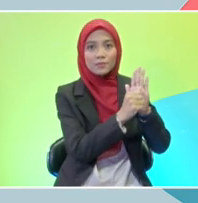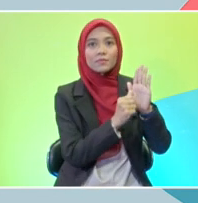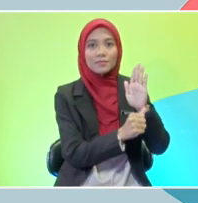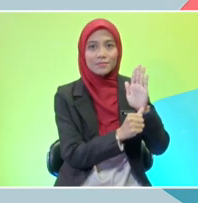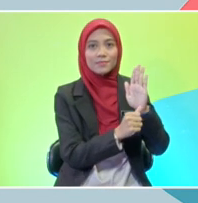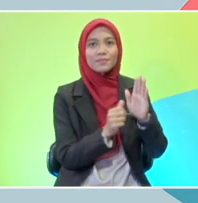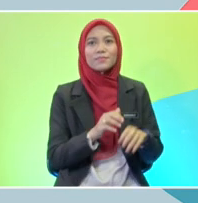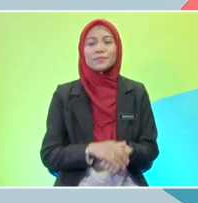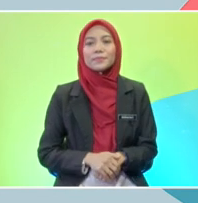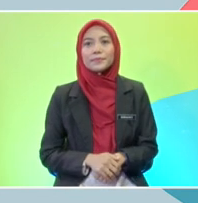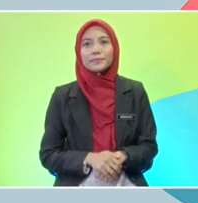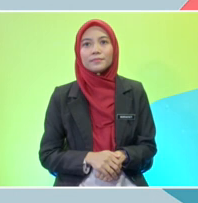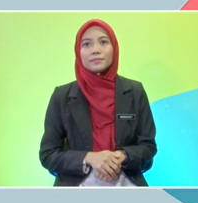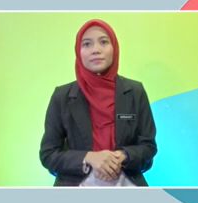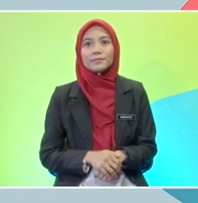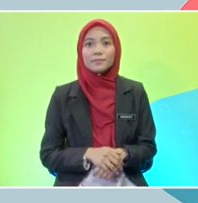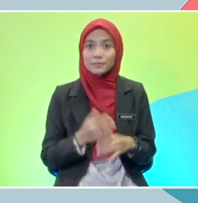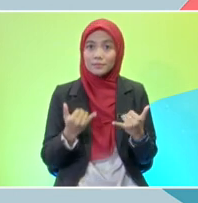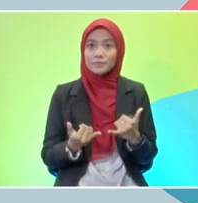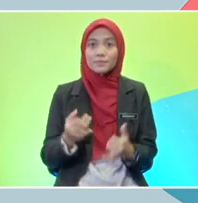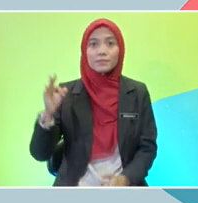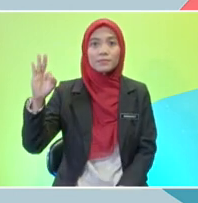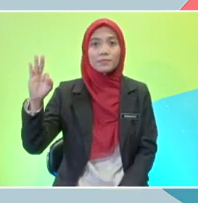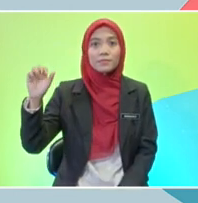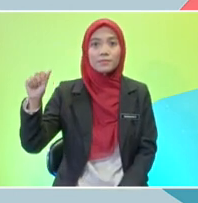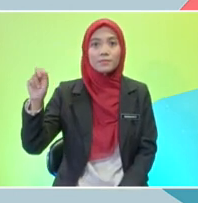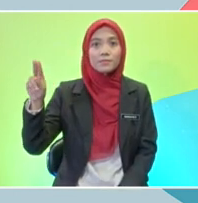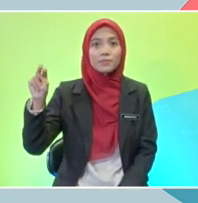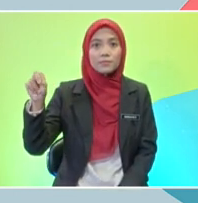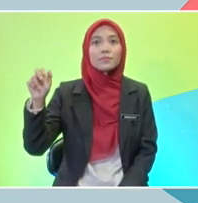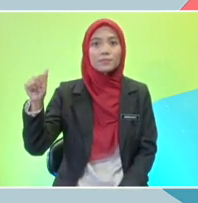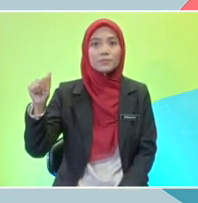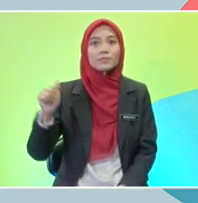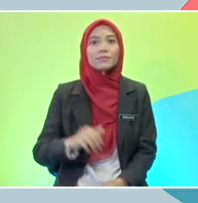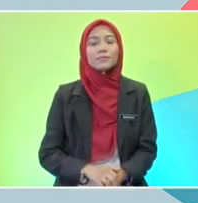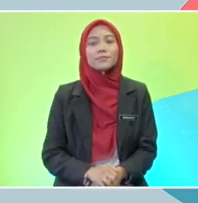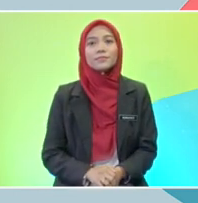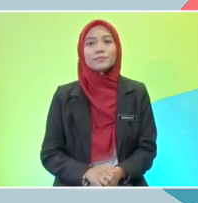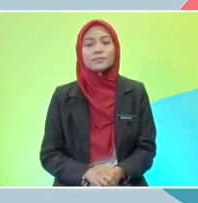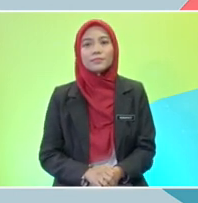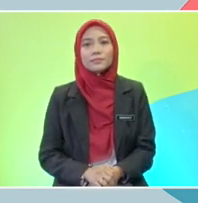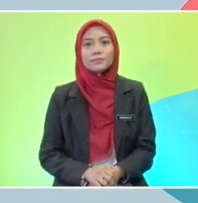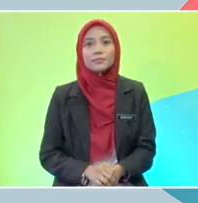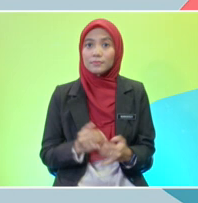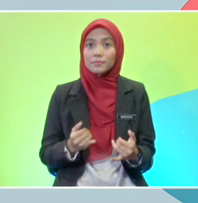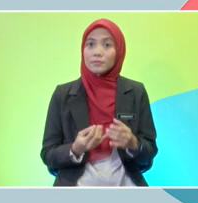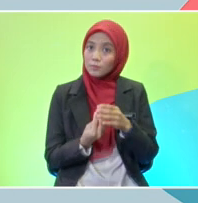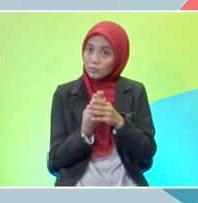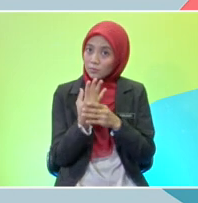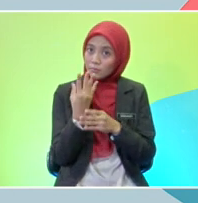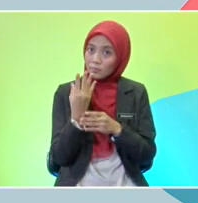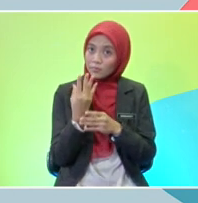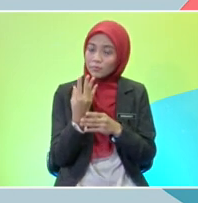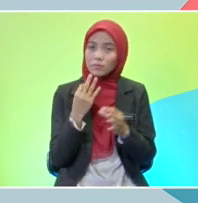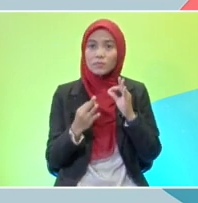Ini motif fauna kalau flora tadi kita berkaitan dengan bunga-bungaan tumbuh-tumbuhan sekarang ini motif